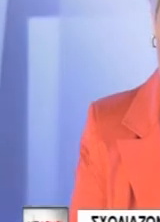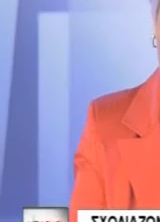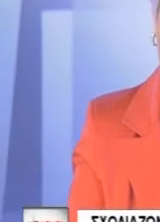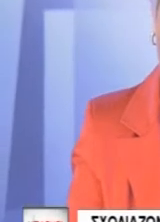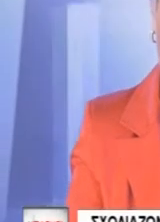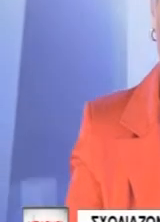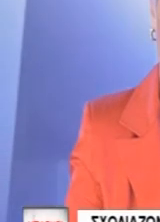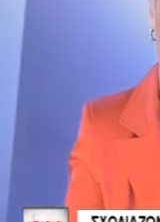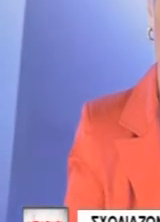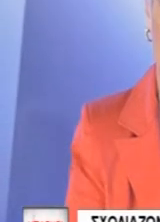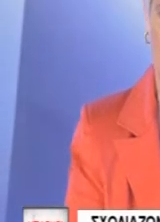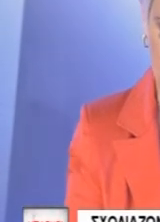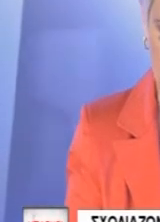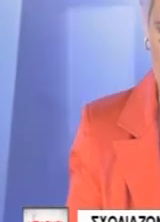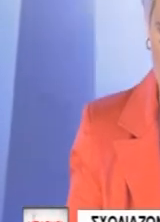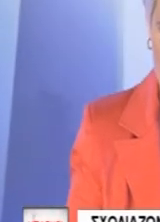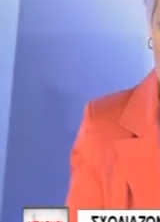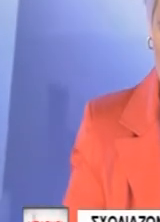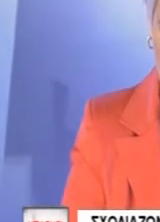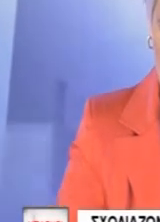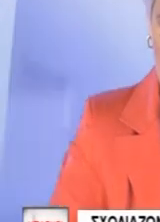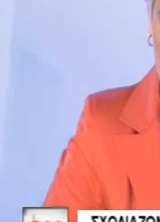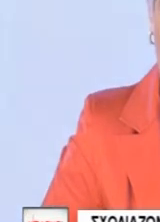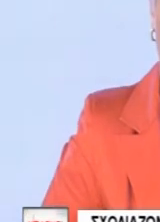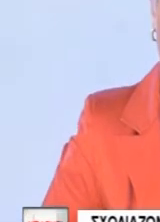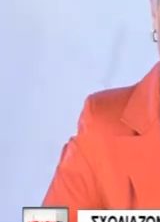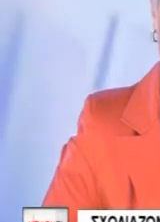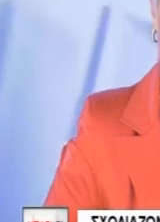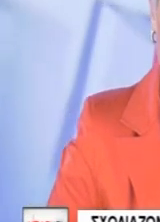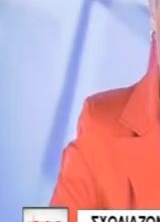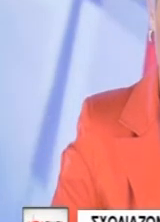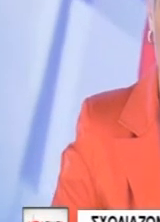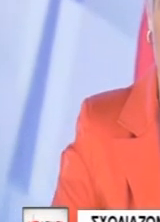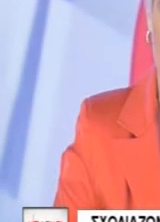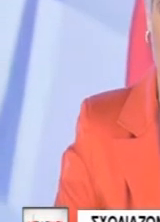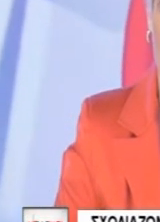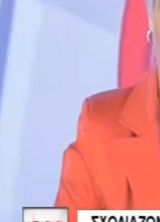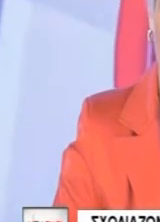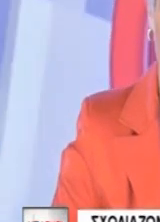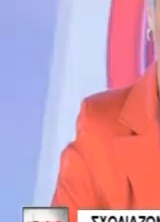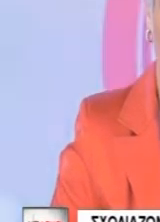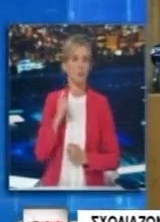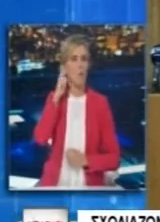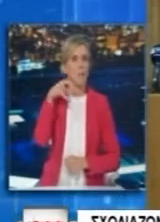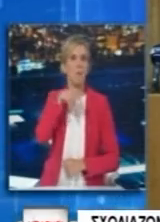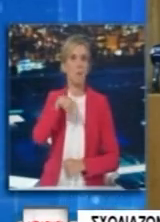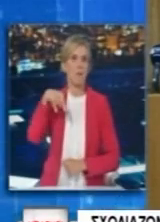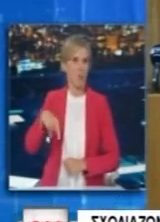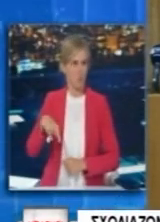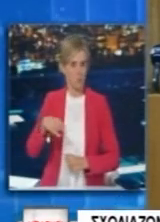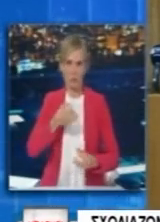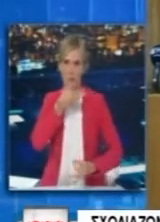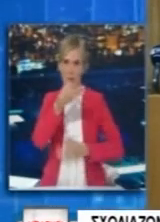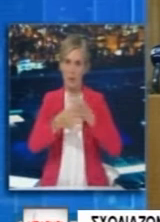προστασία, να παρακολουθήσουμε την έκτακτη ενημέρωση από τον Υφυπουργό Προστασίας και Διαχείρισης Κρίσεων, τον κύριο Χαρδαλιά. Θέλησα να μας κάνει